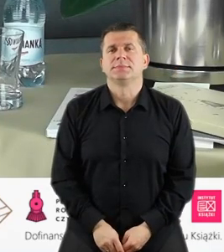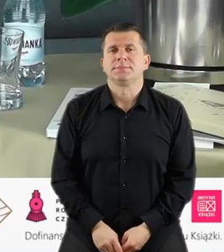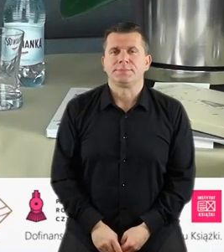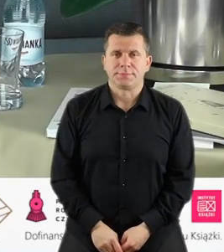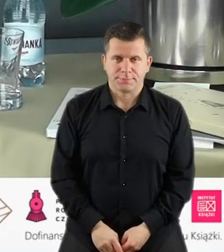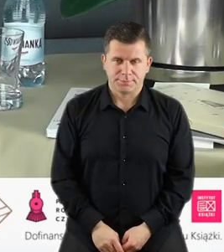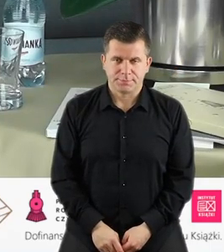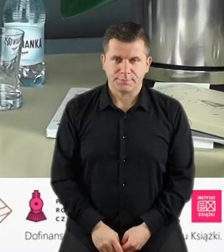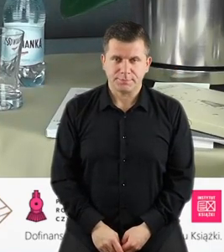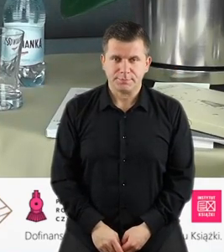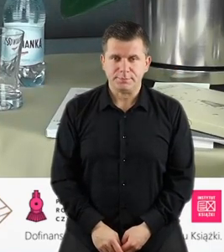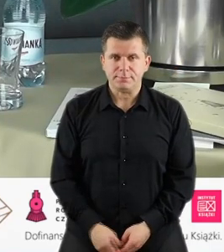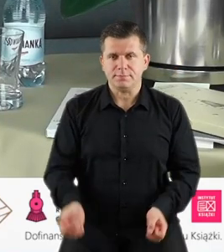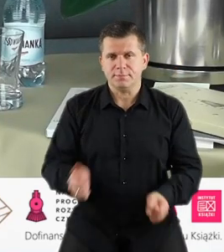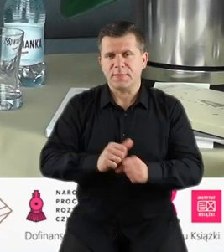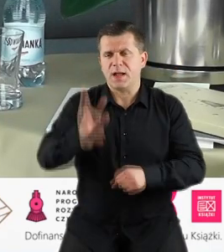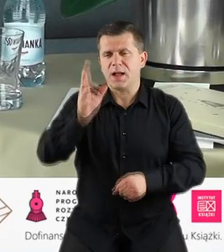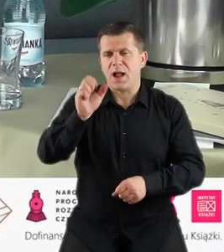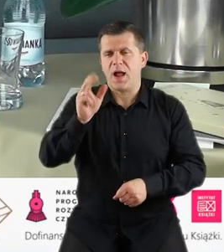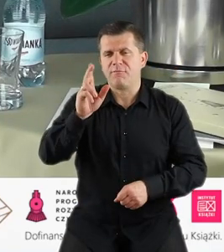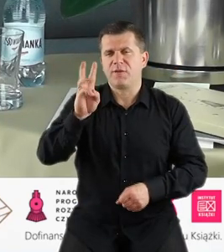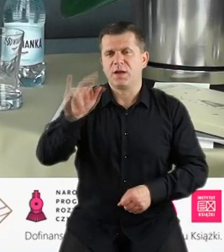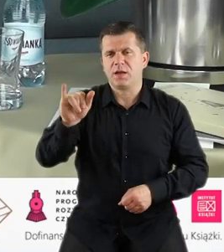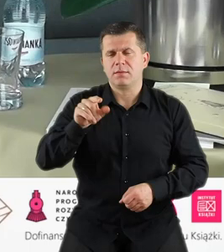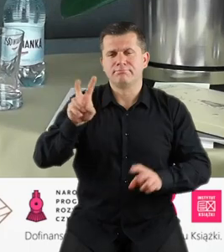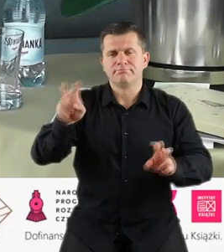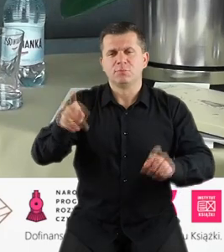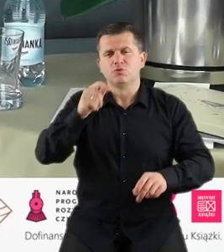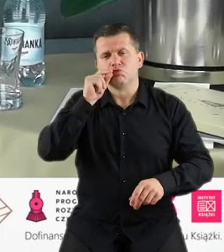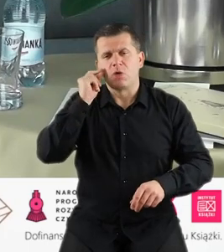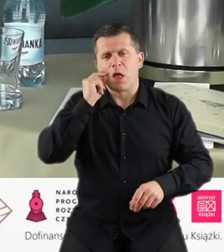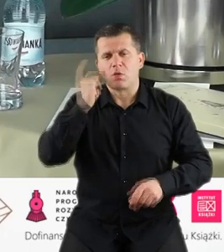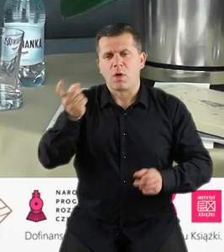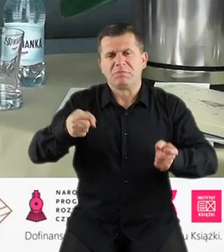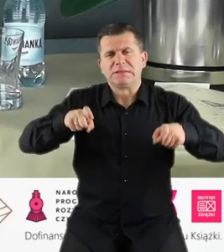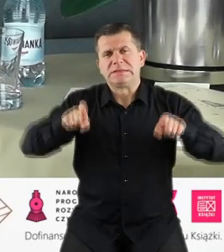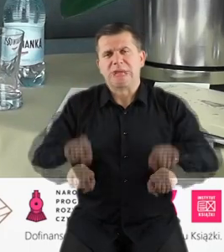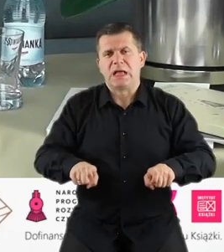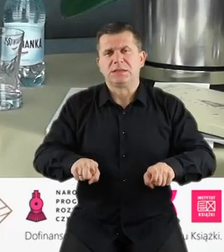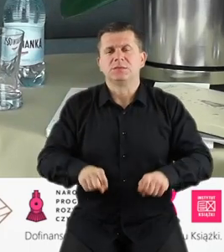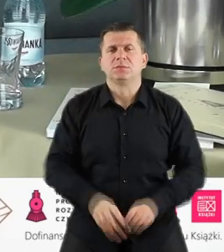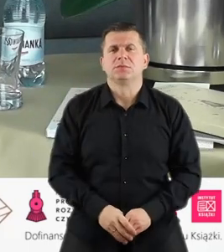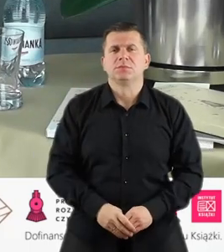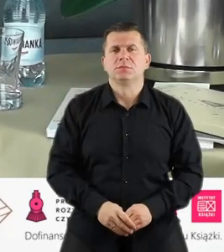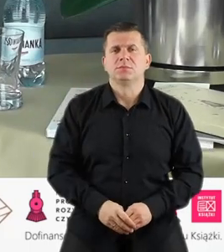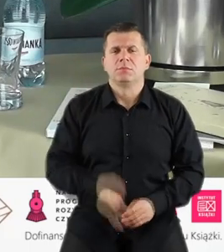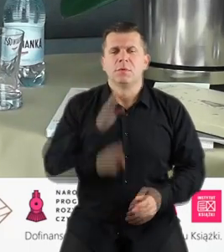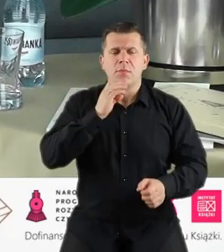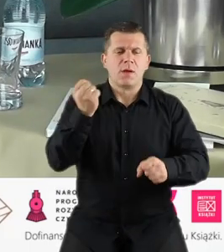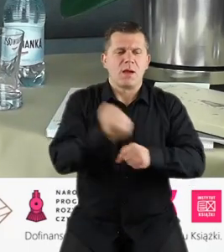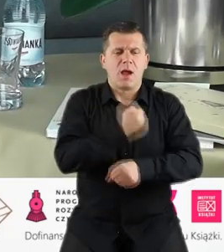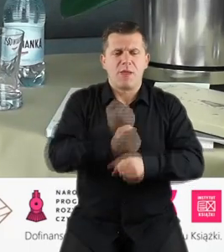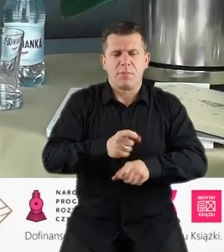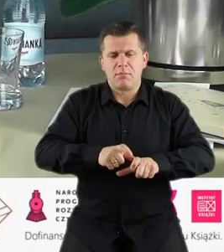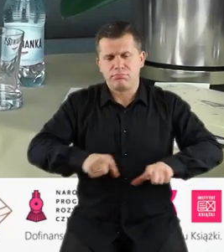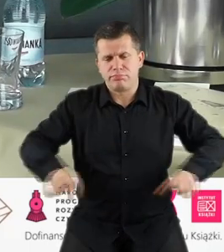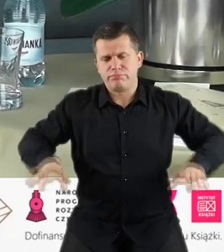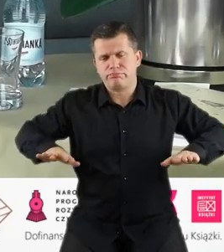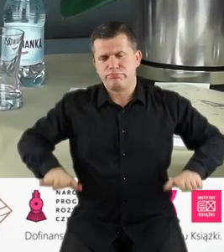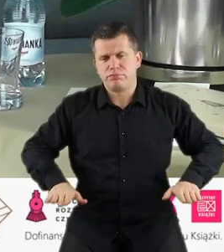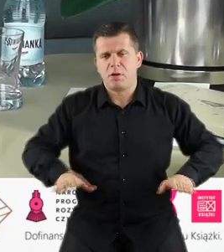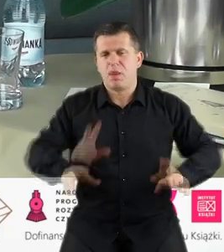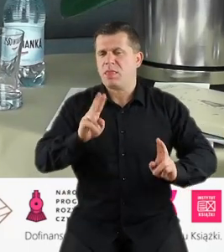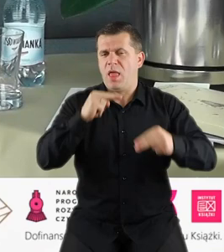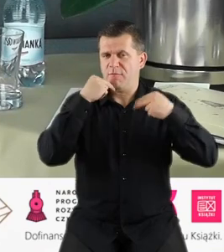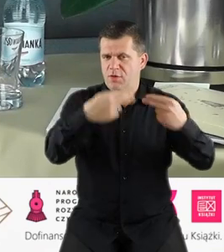Jest taka miniatura Kawki, w której dziadkowie siedzą na podmurówce i oni nie